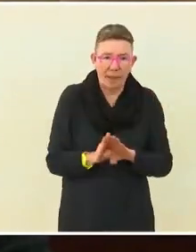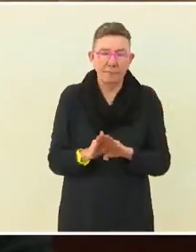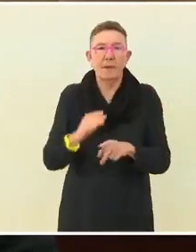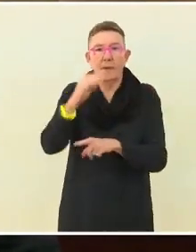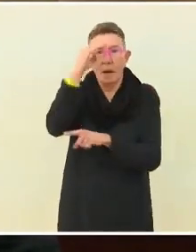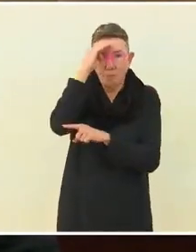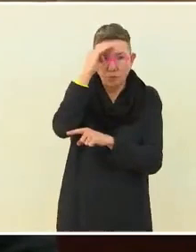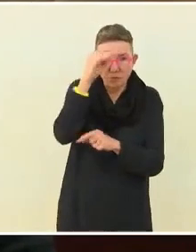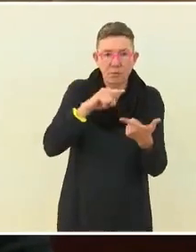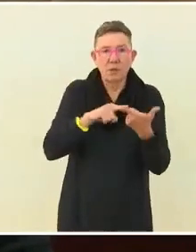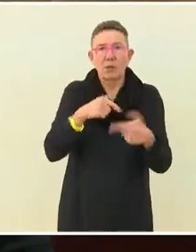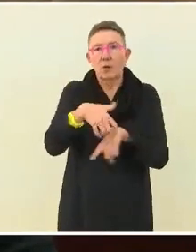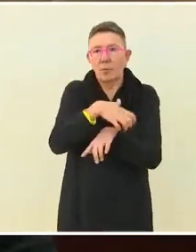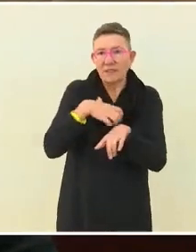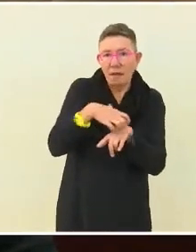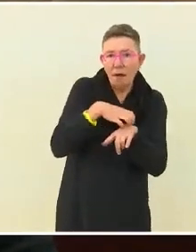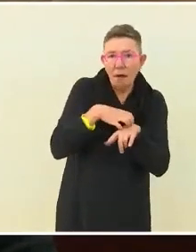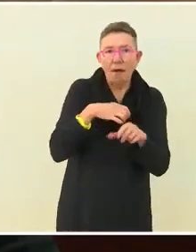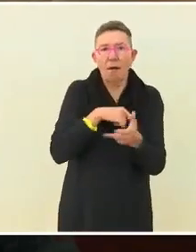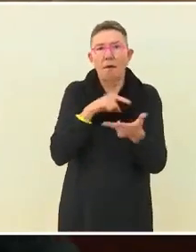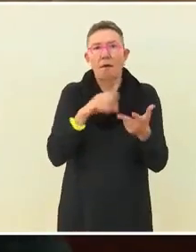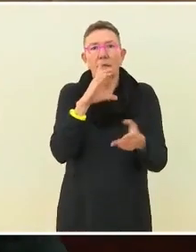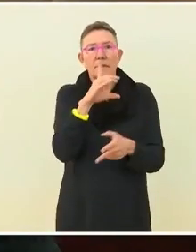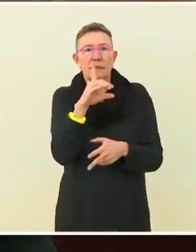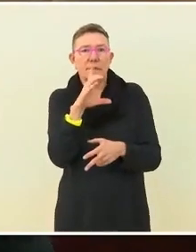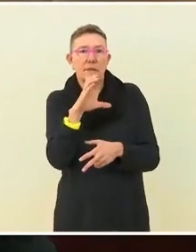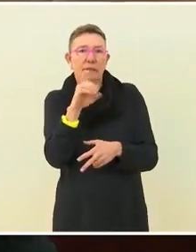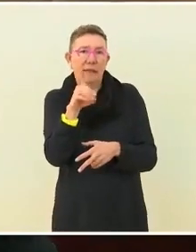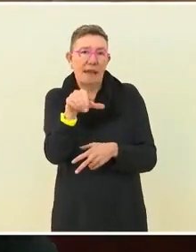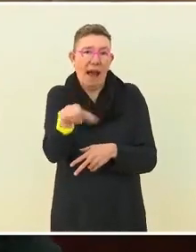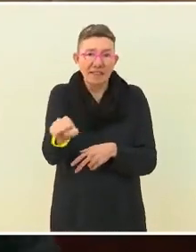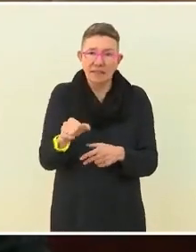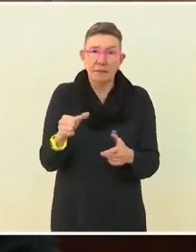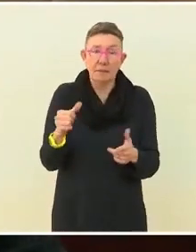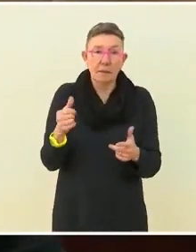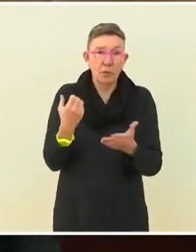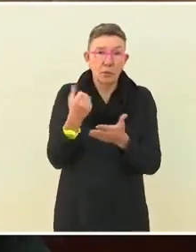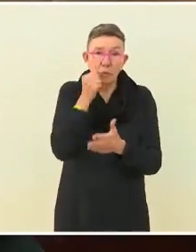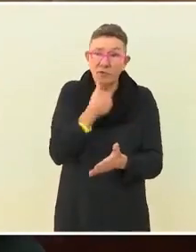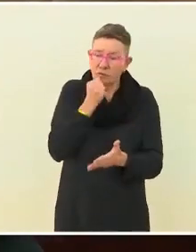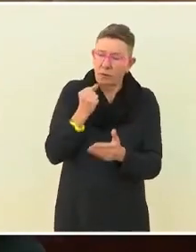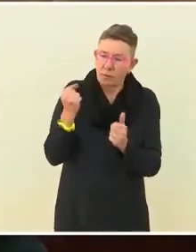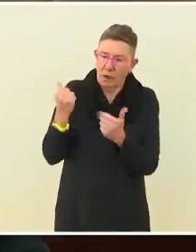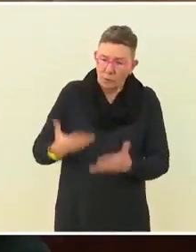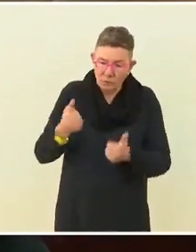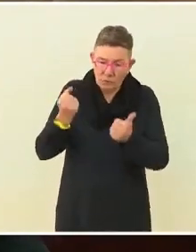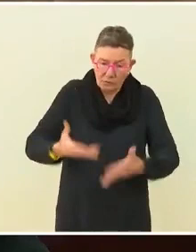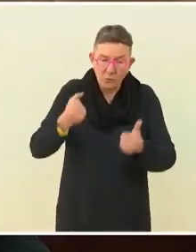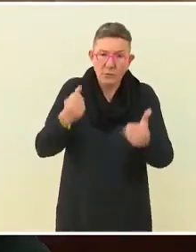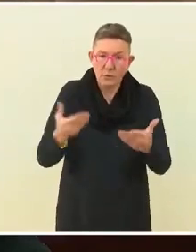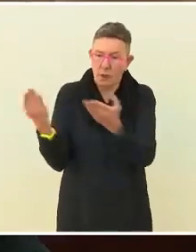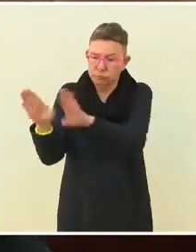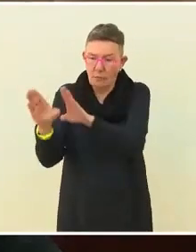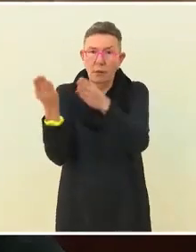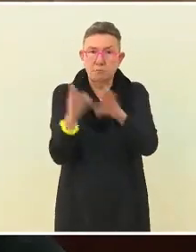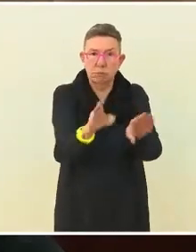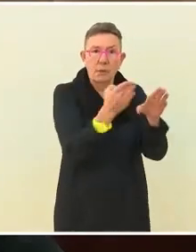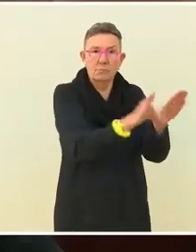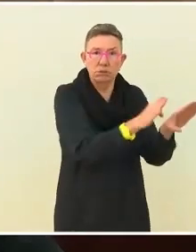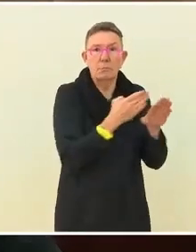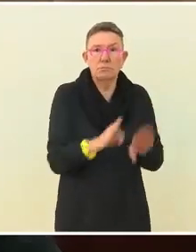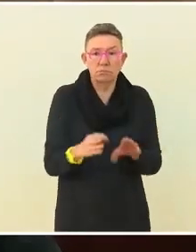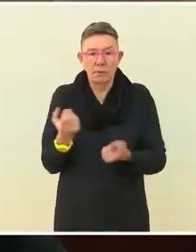poste, les commissariats de quartier, les CDAS, pas un jour sans qu'une nouvelle menace ne vienne planer sur nos services publics